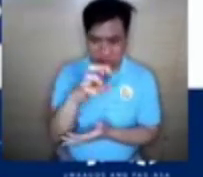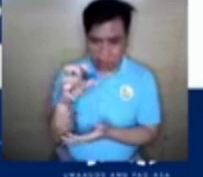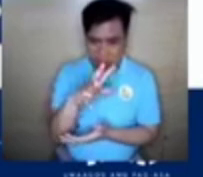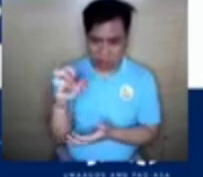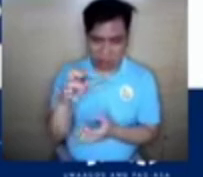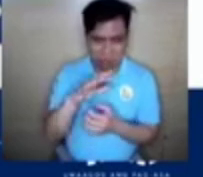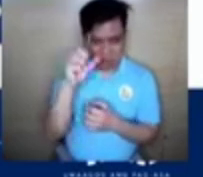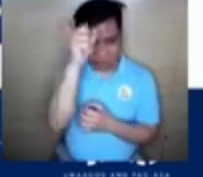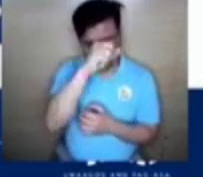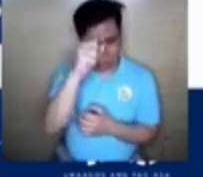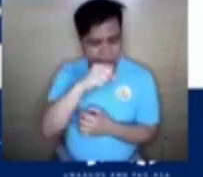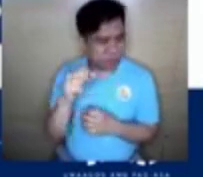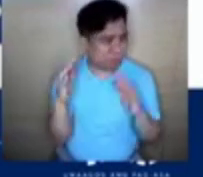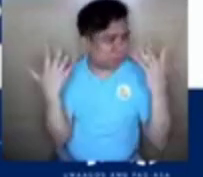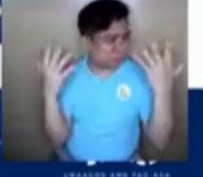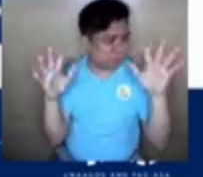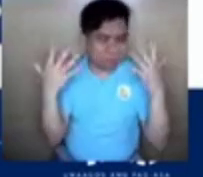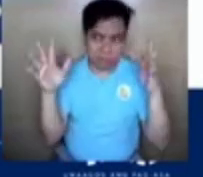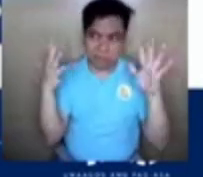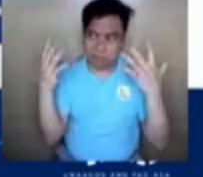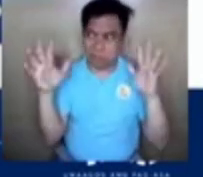17,500 scholars.